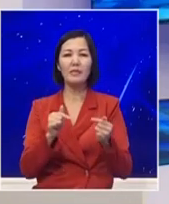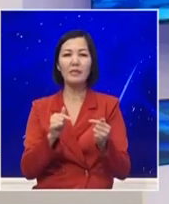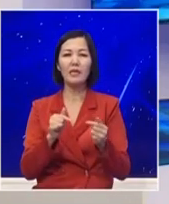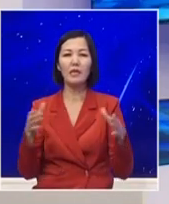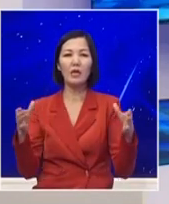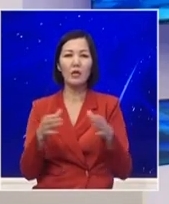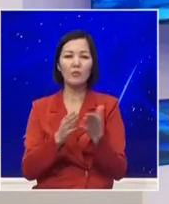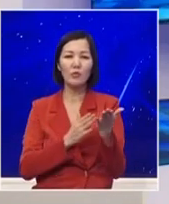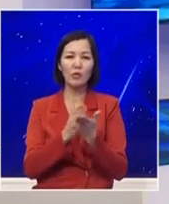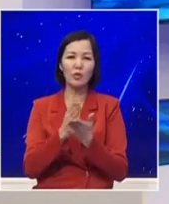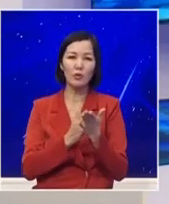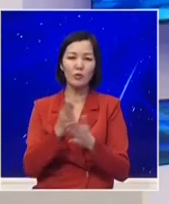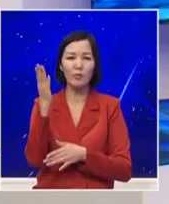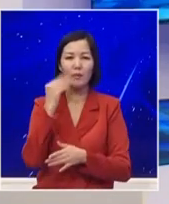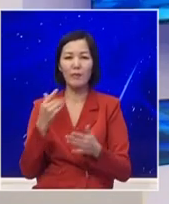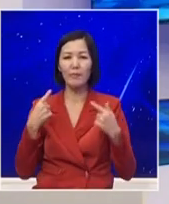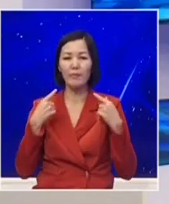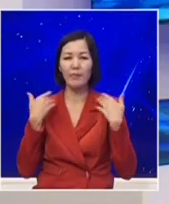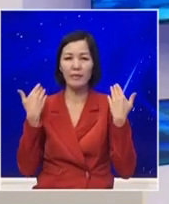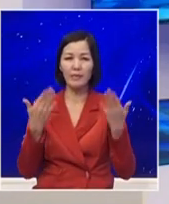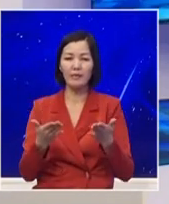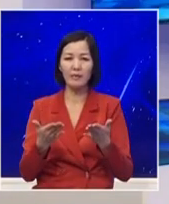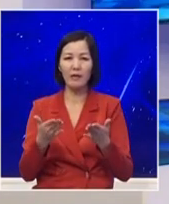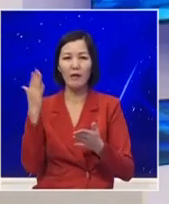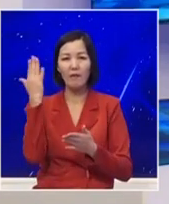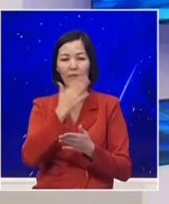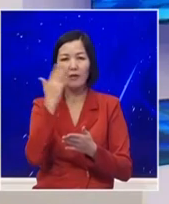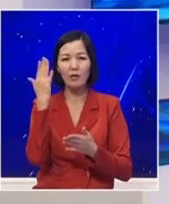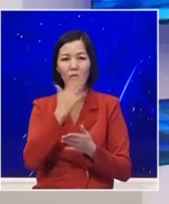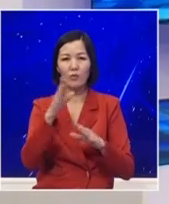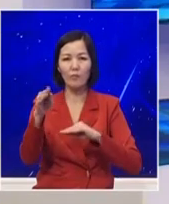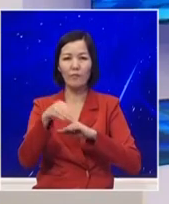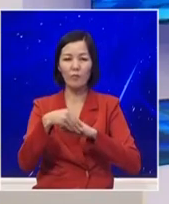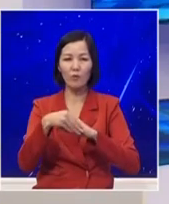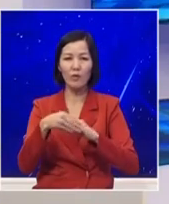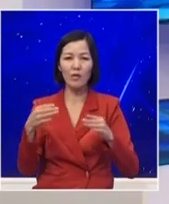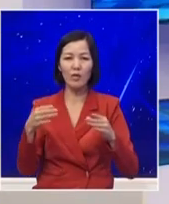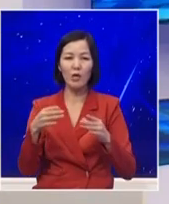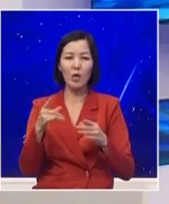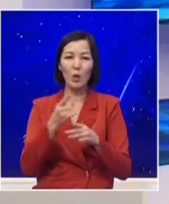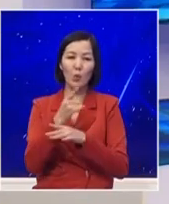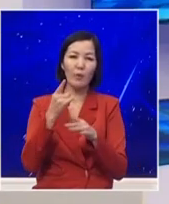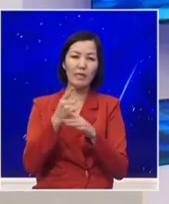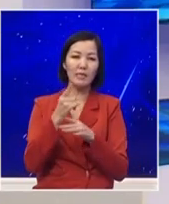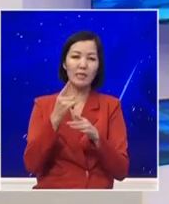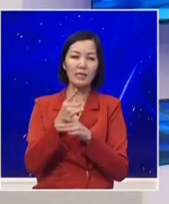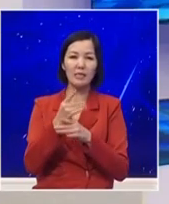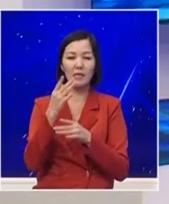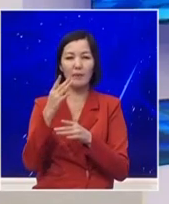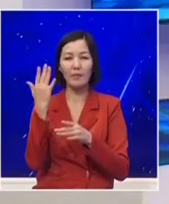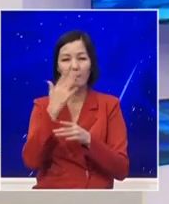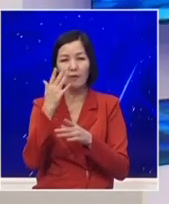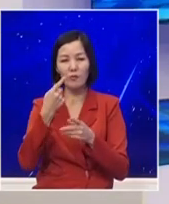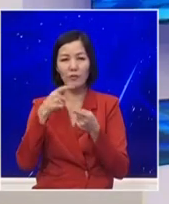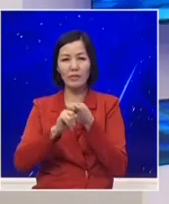Антикоррупционная служба Алматы презентовала видеоролик о коррупционерах в юмористическом видео. На видео, снятом по